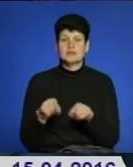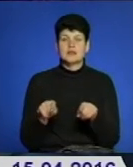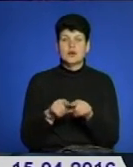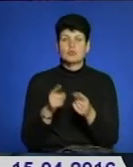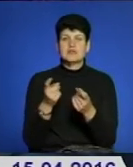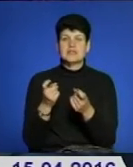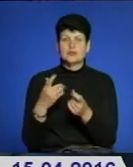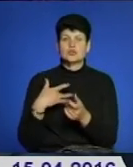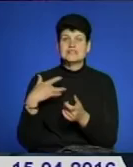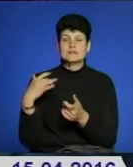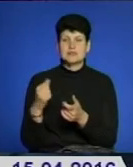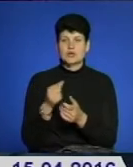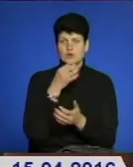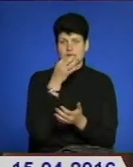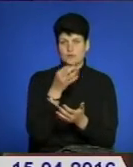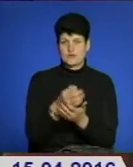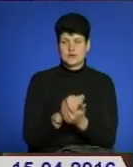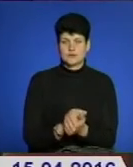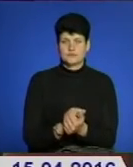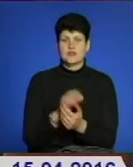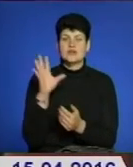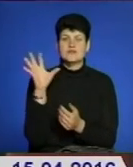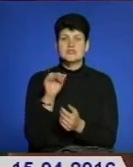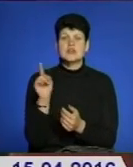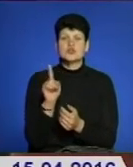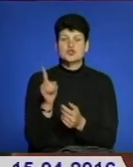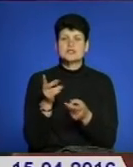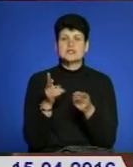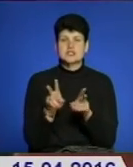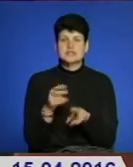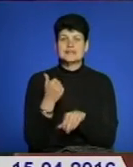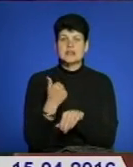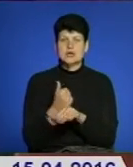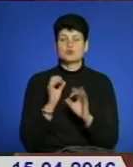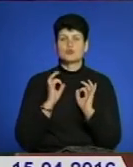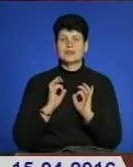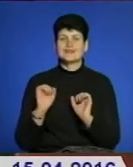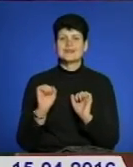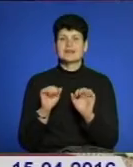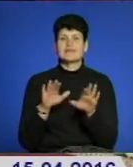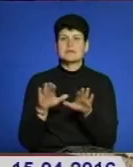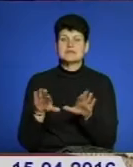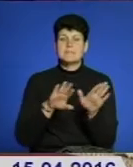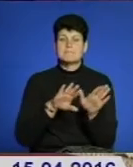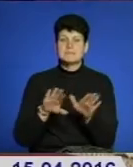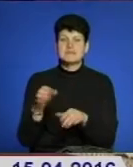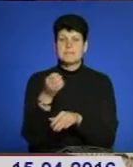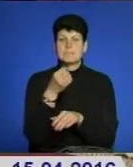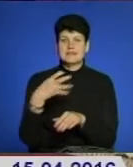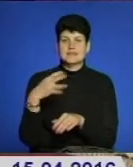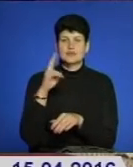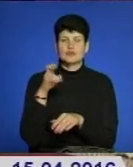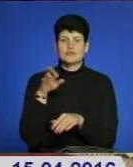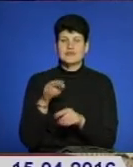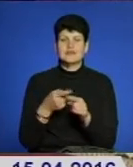притягнення до дисциплінарної відповідальності. Все, що залишається генеральному прокуророві та керівникам на місцях після 15 квітня,